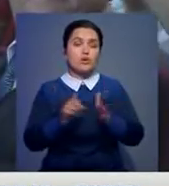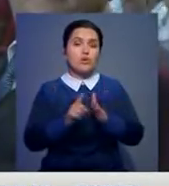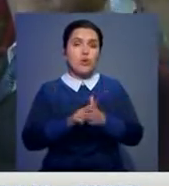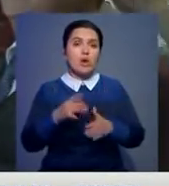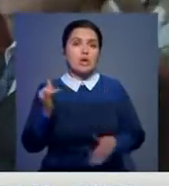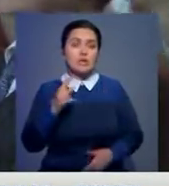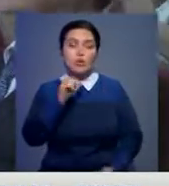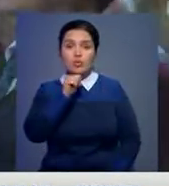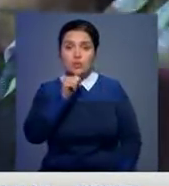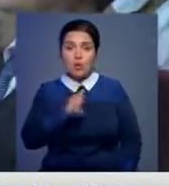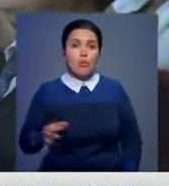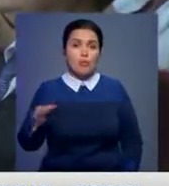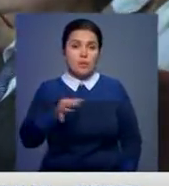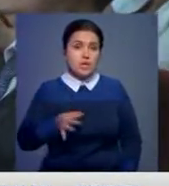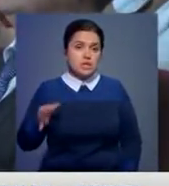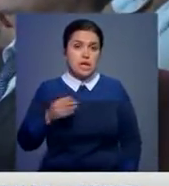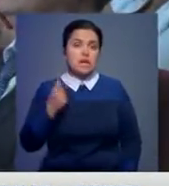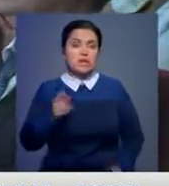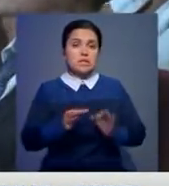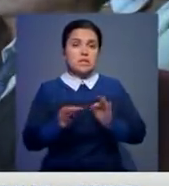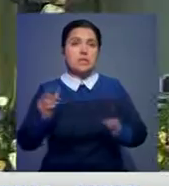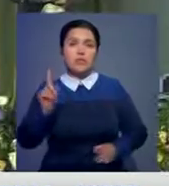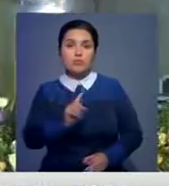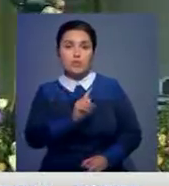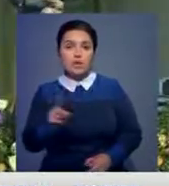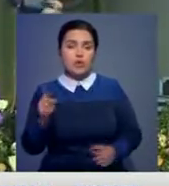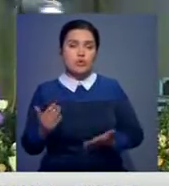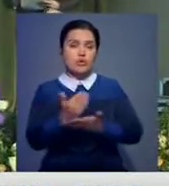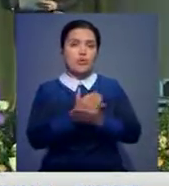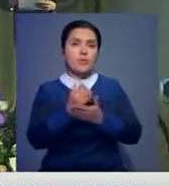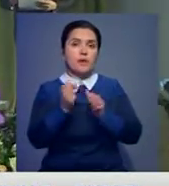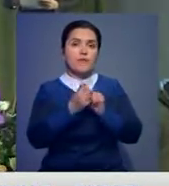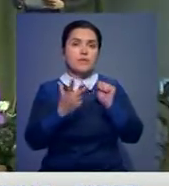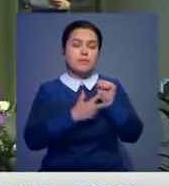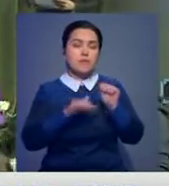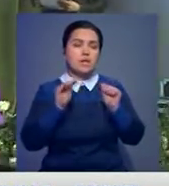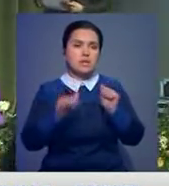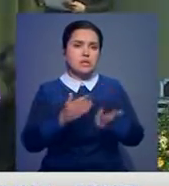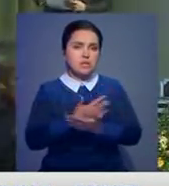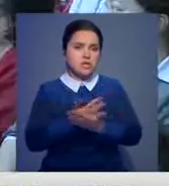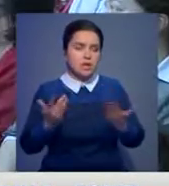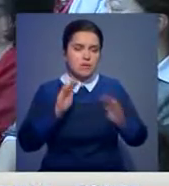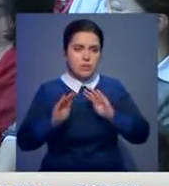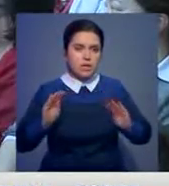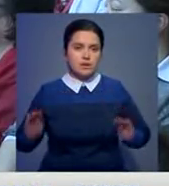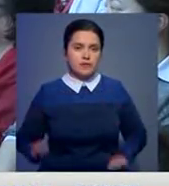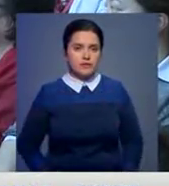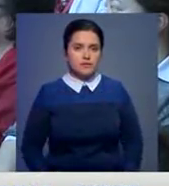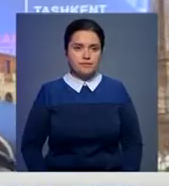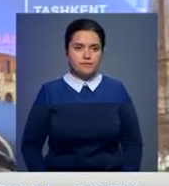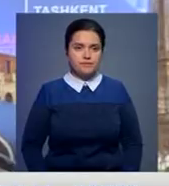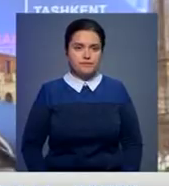увезли краеведы из Костанайской области. Отличился один из районных музеев, в котором собрано 18 тысяч экспонатов.